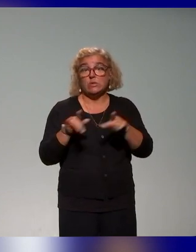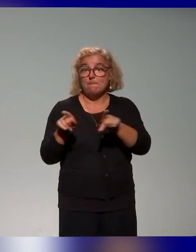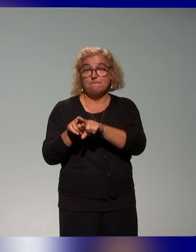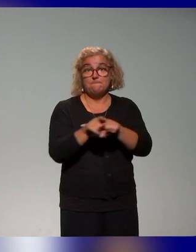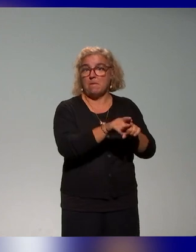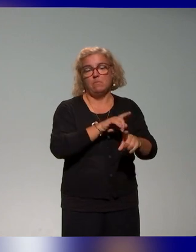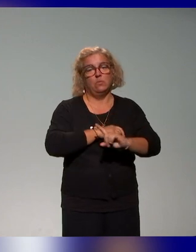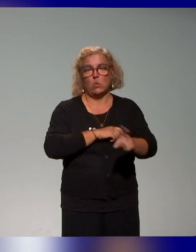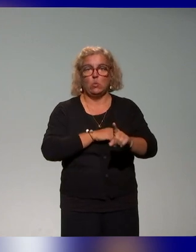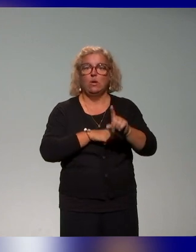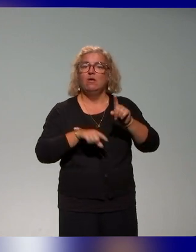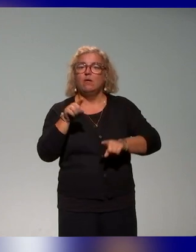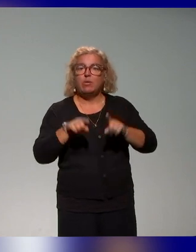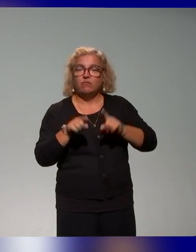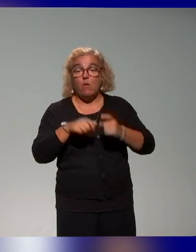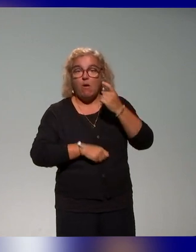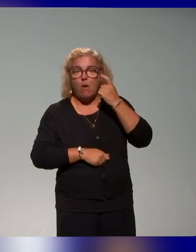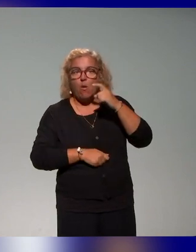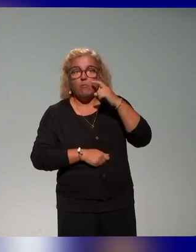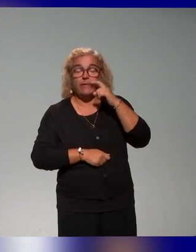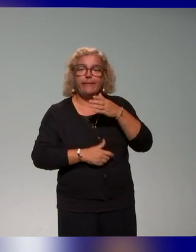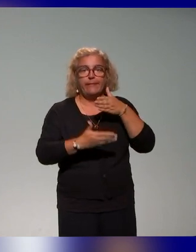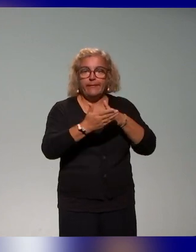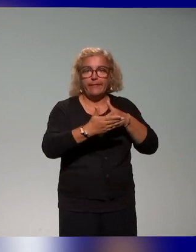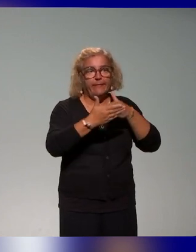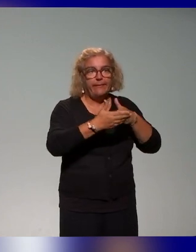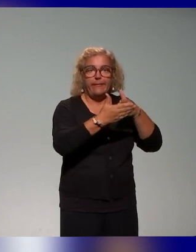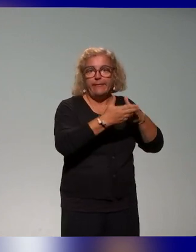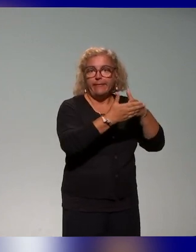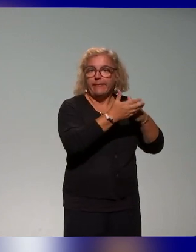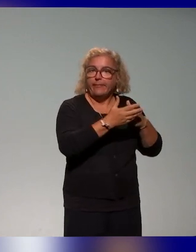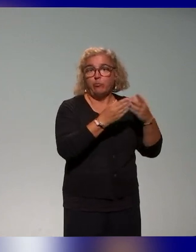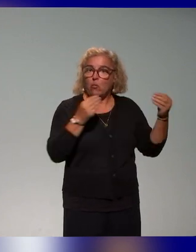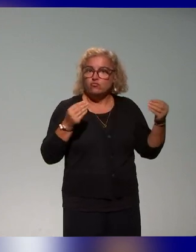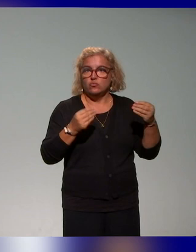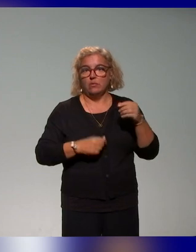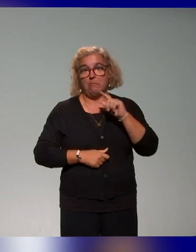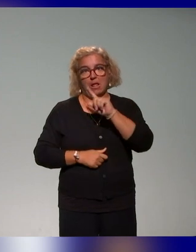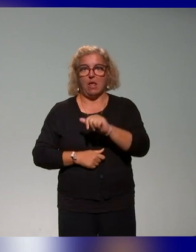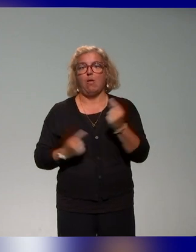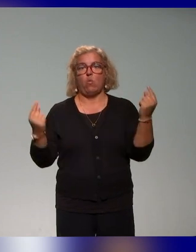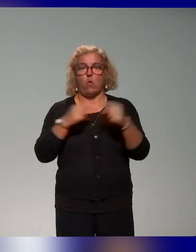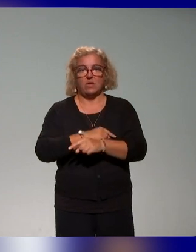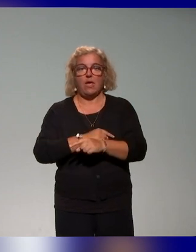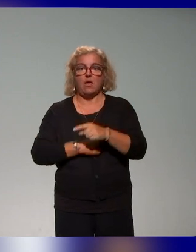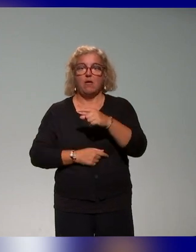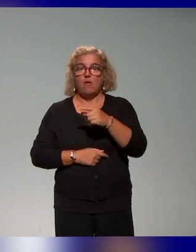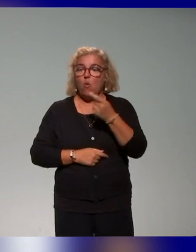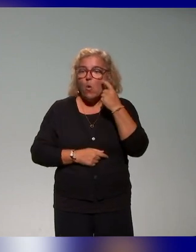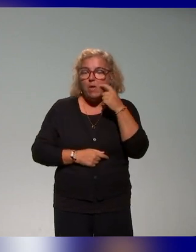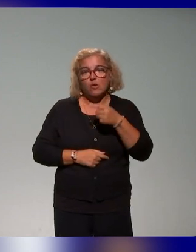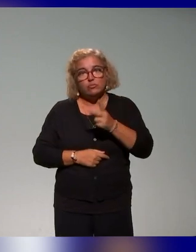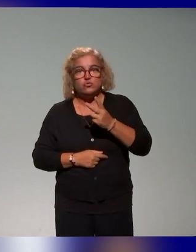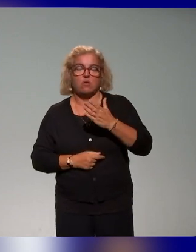voit davantage les difficultés que finalement les possibilités qu'on a, et ça c'est important vraiment de le souligner. Mais comme tu